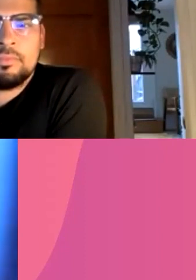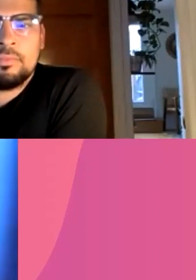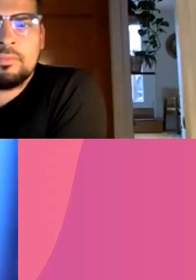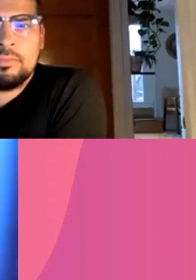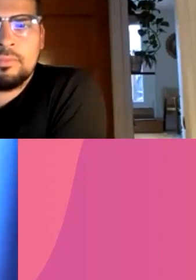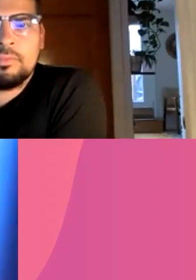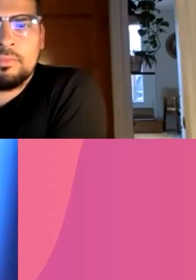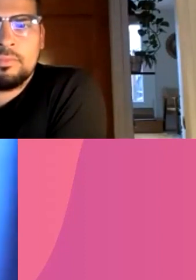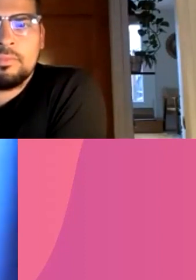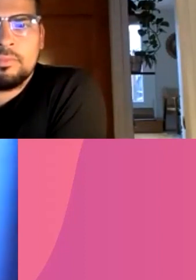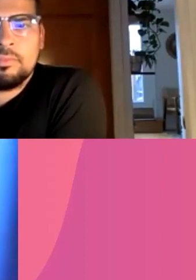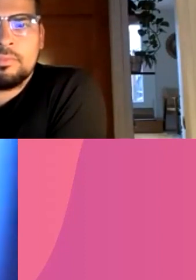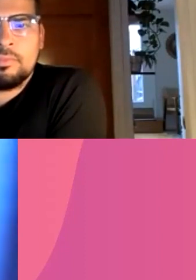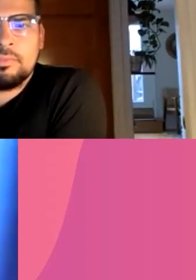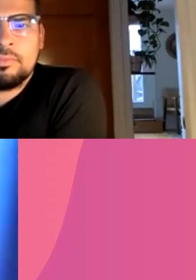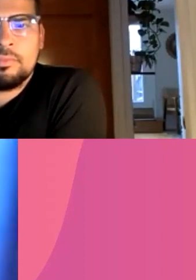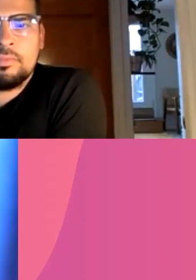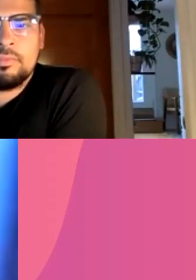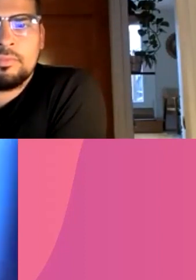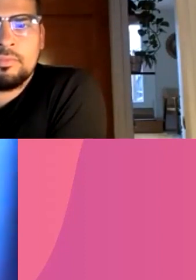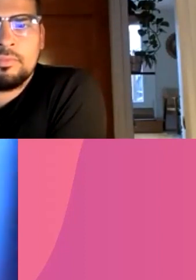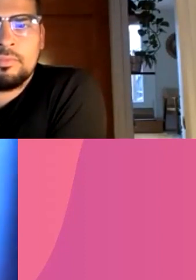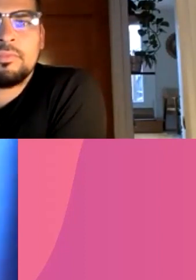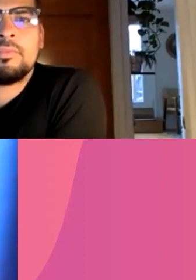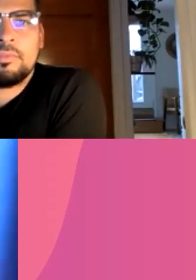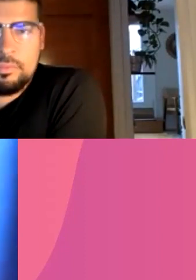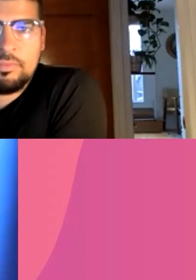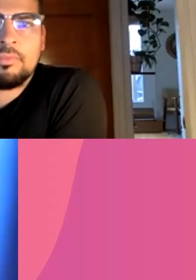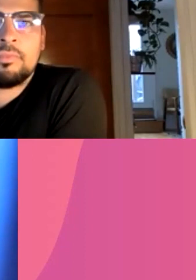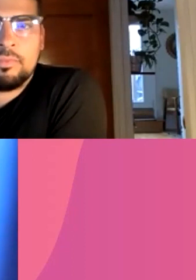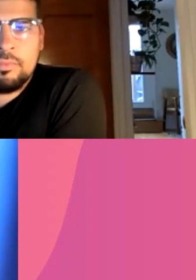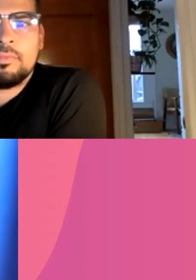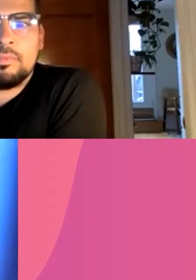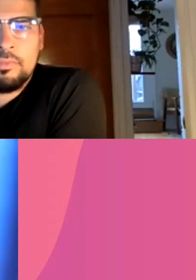pour recevoir un certificat. Donc, un lien